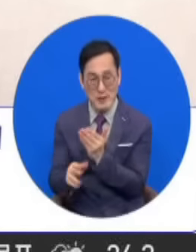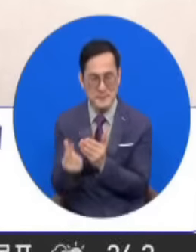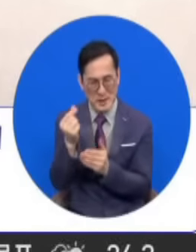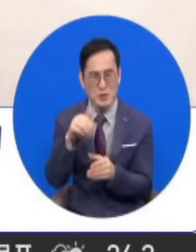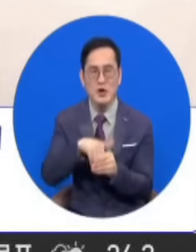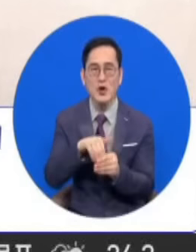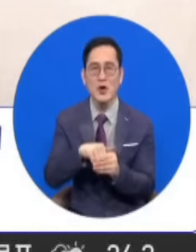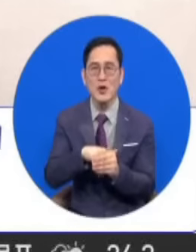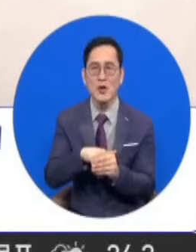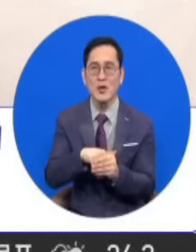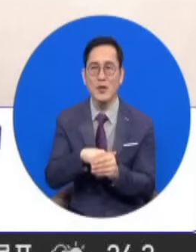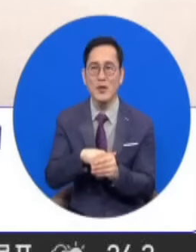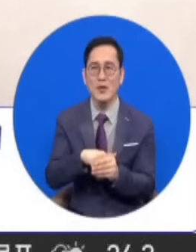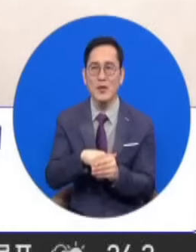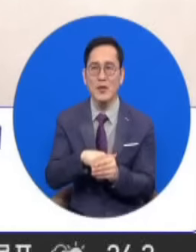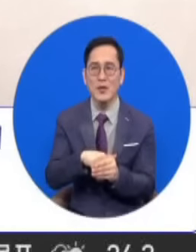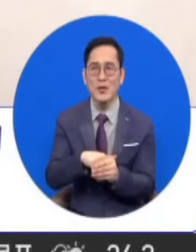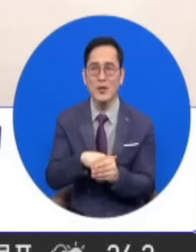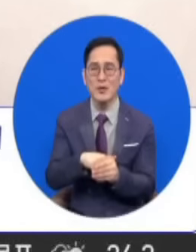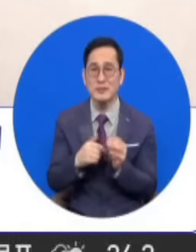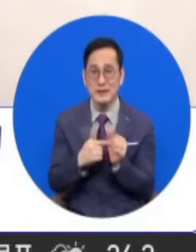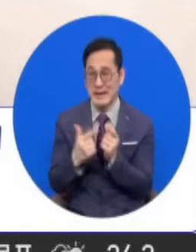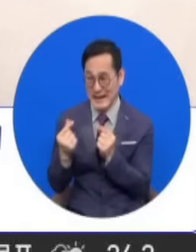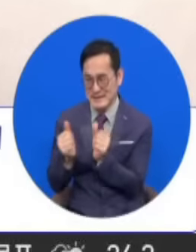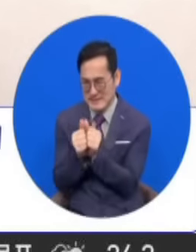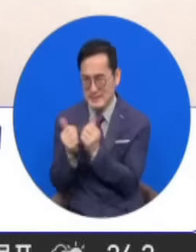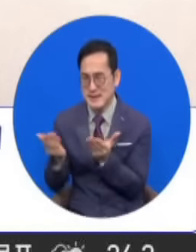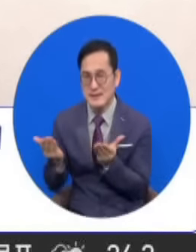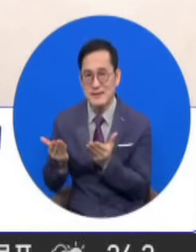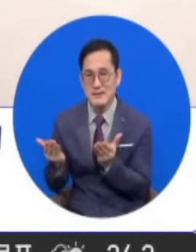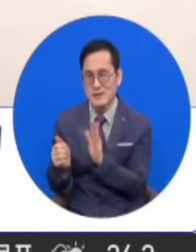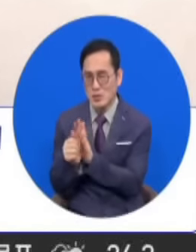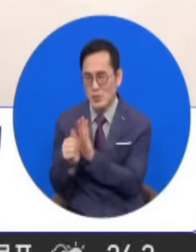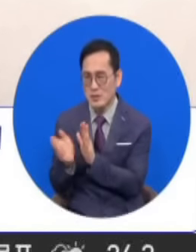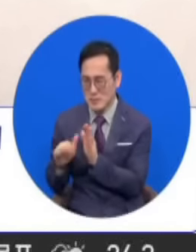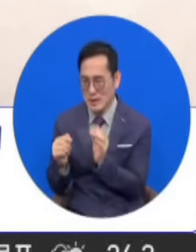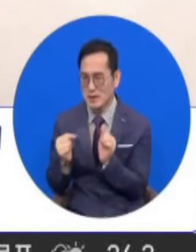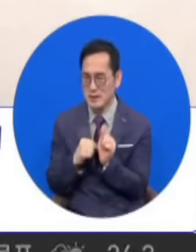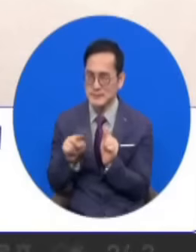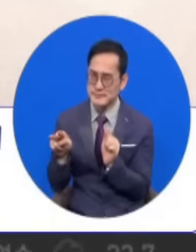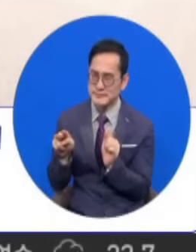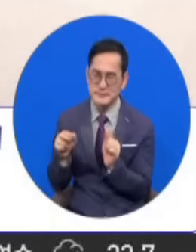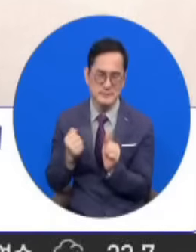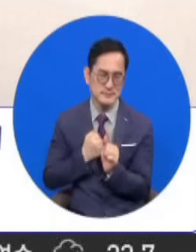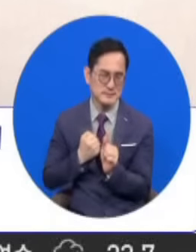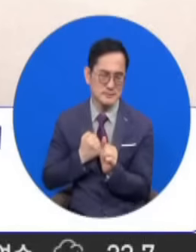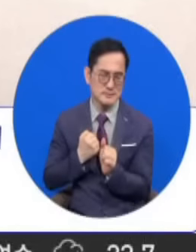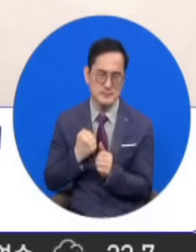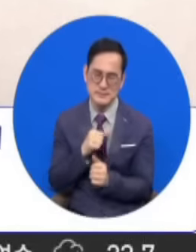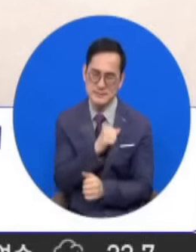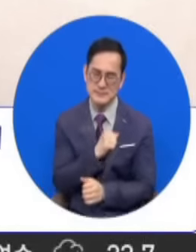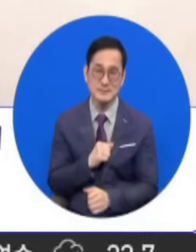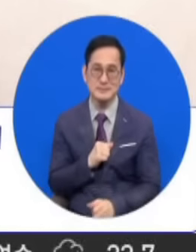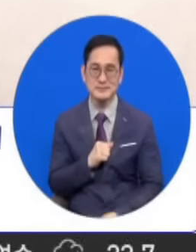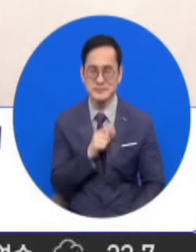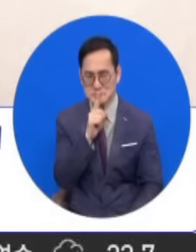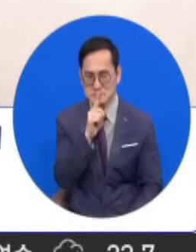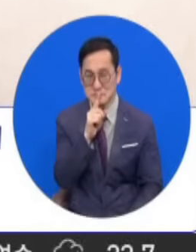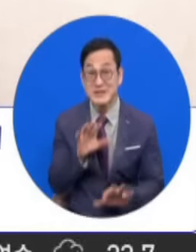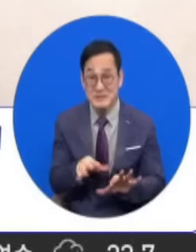내용을 이뇨한 위원장은 얘기할 수 있는 부분이 많을 것 같아요. 최근에 어떤 상황을 보면 원희룡 후보 같은